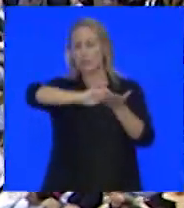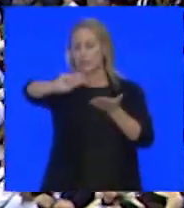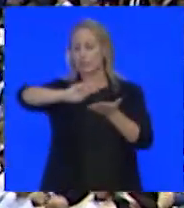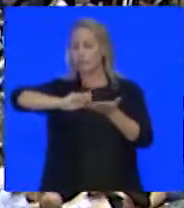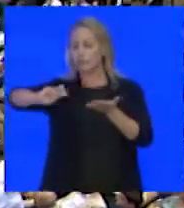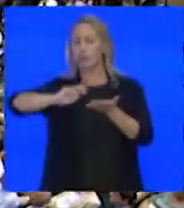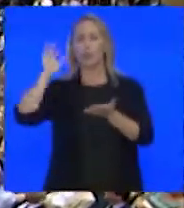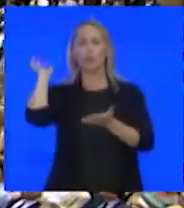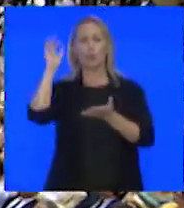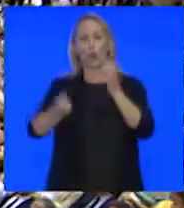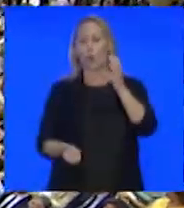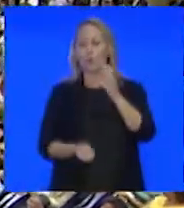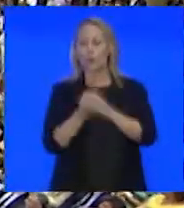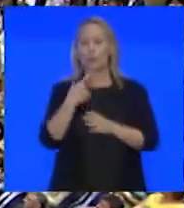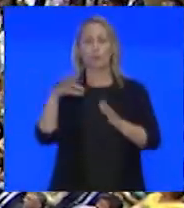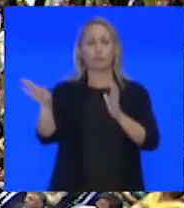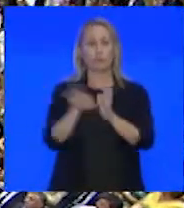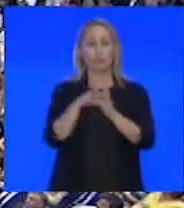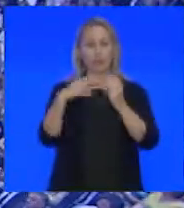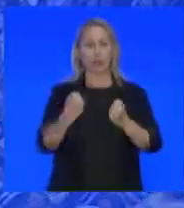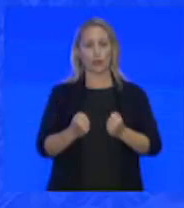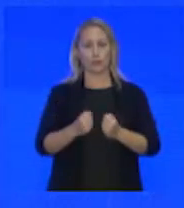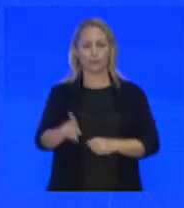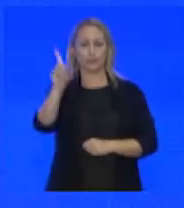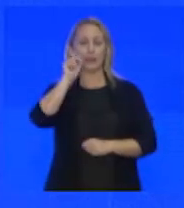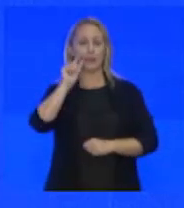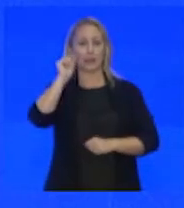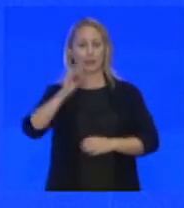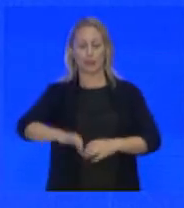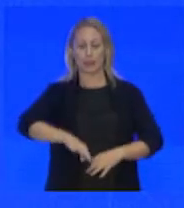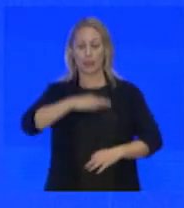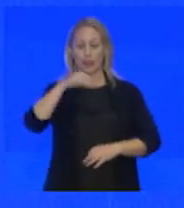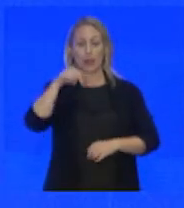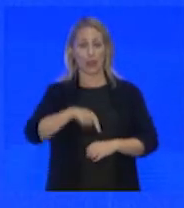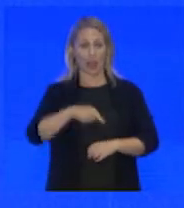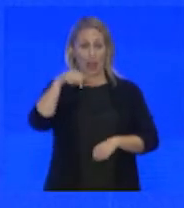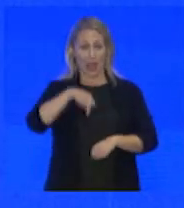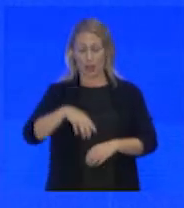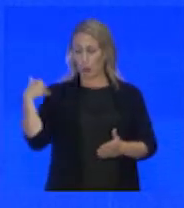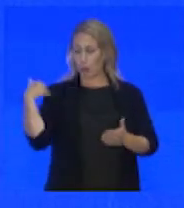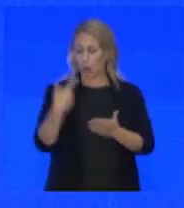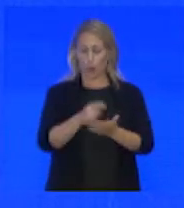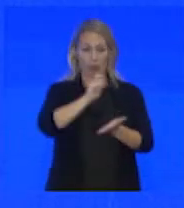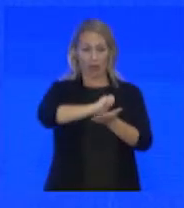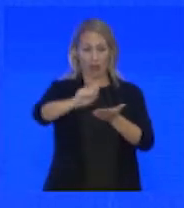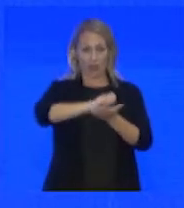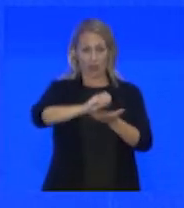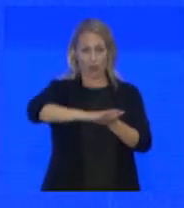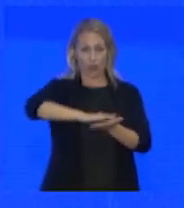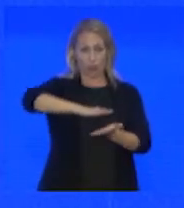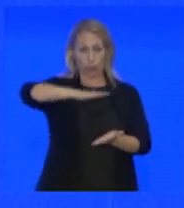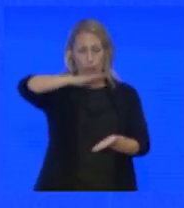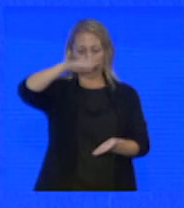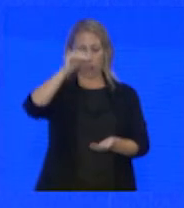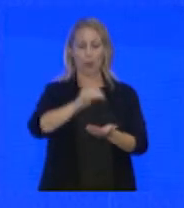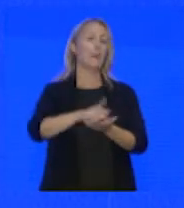την απόκτηση νέων δεξιοτήτων. Κυρίες και κύριοι, αν η γραφειοκρατία κοστίζει σήμερα στους Έλληνες το 7% του ΑΕΠ,